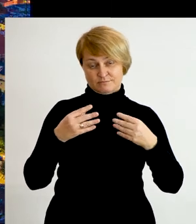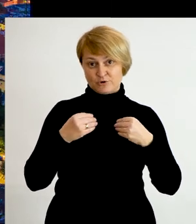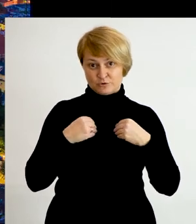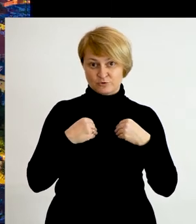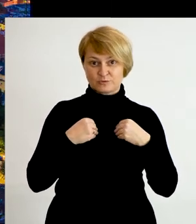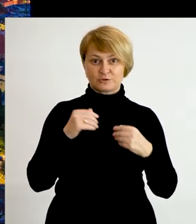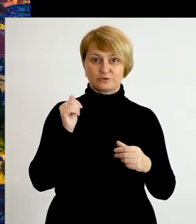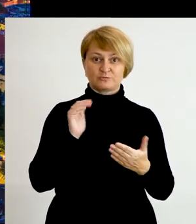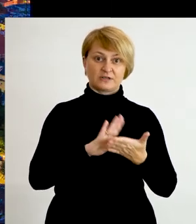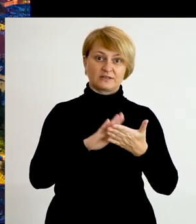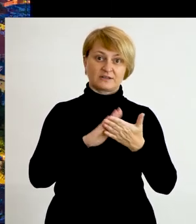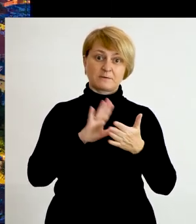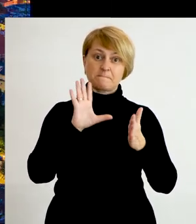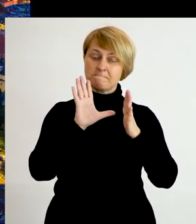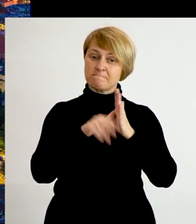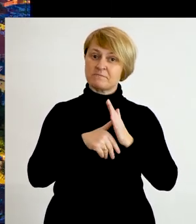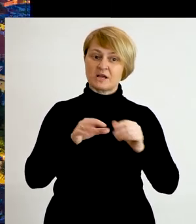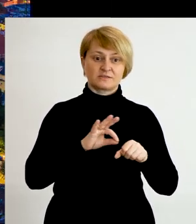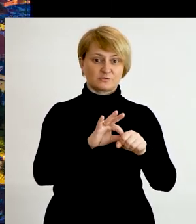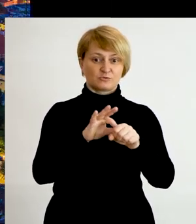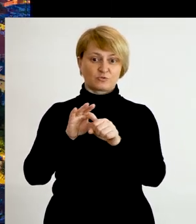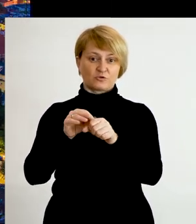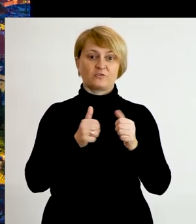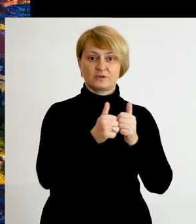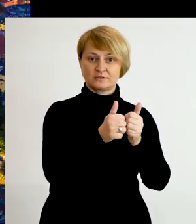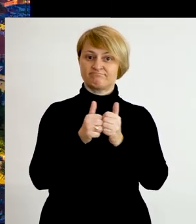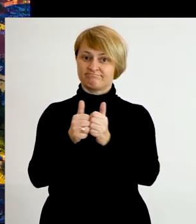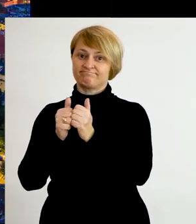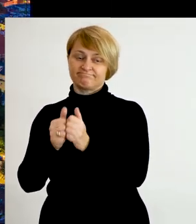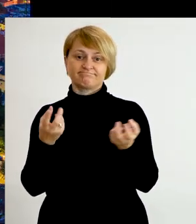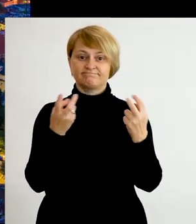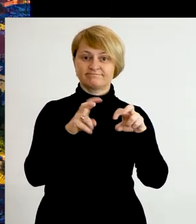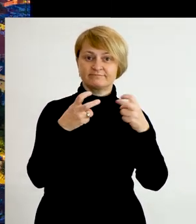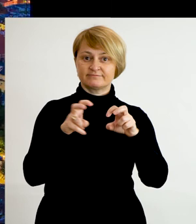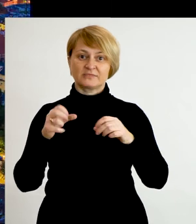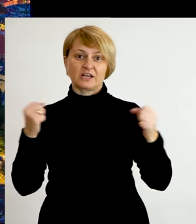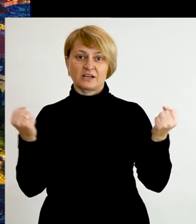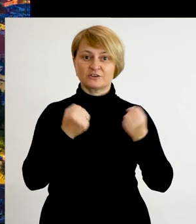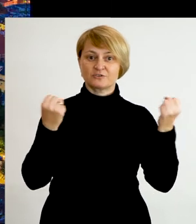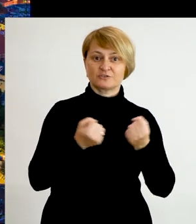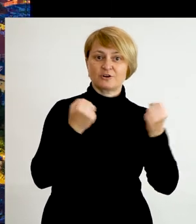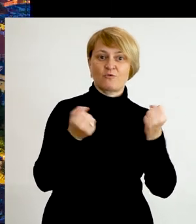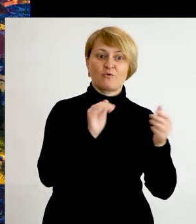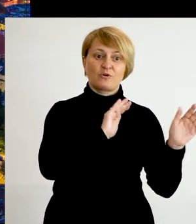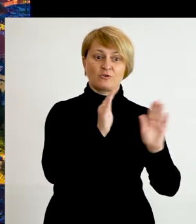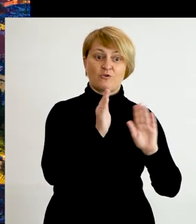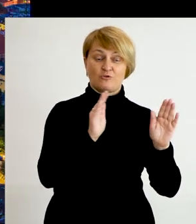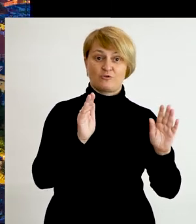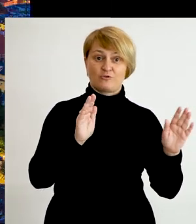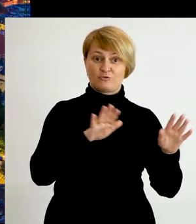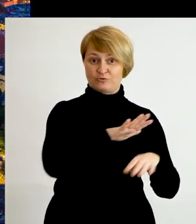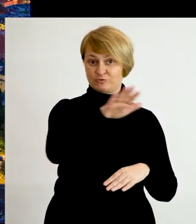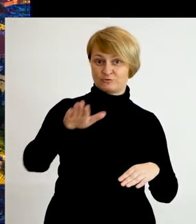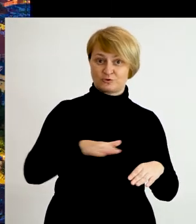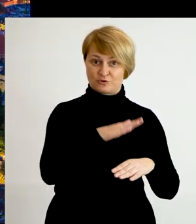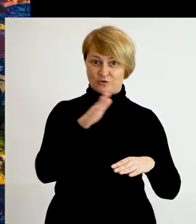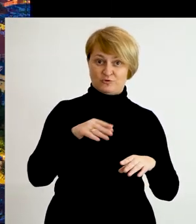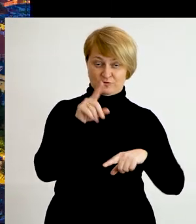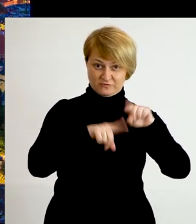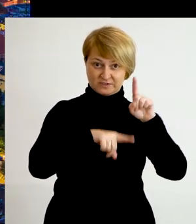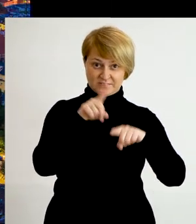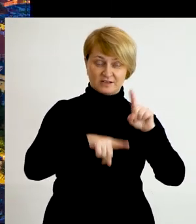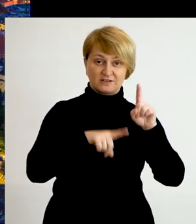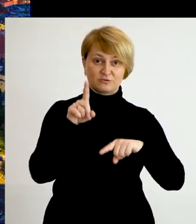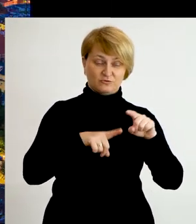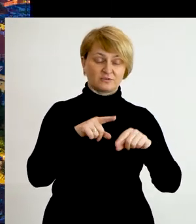że miasto prowadzi tak wiele inwestycji proekologicznych, inwestycji związanych z ochroną środowiska naturalnego i ten program jest jednym z